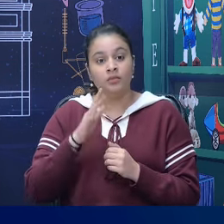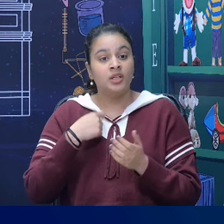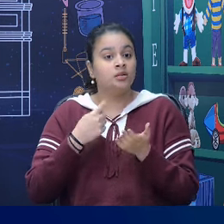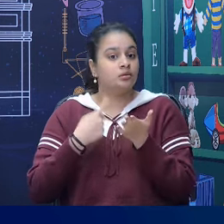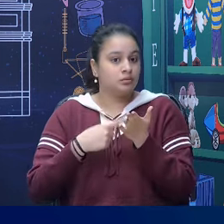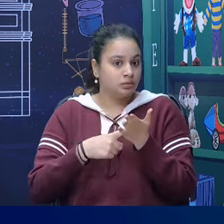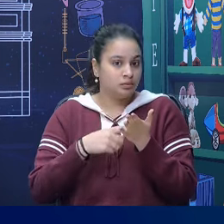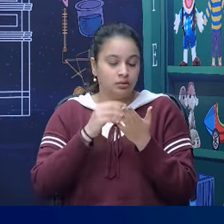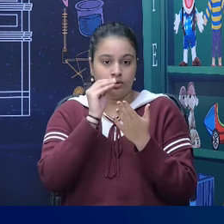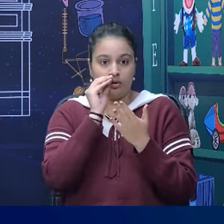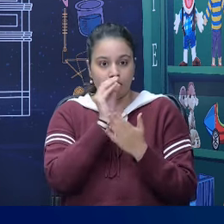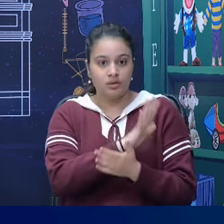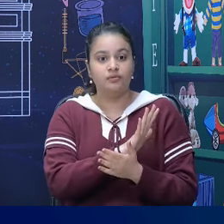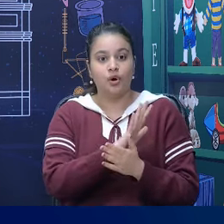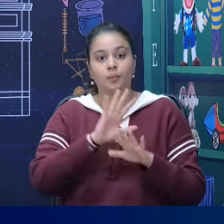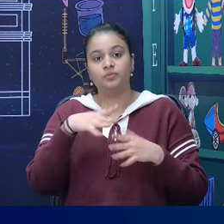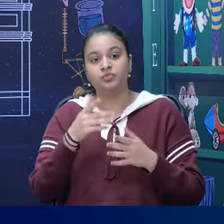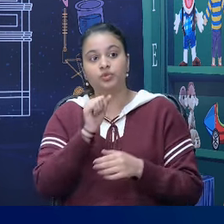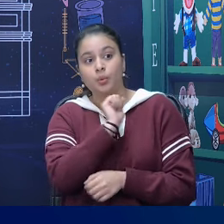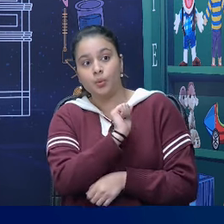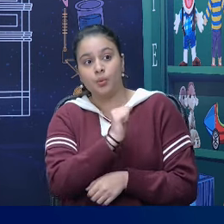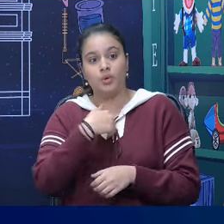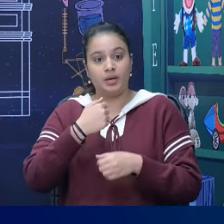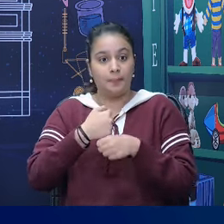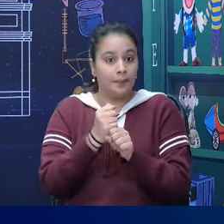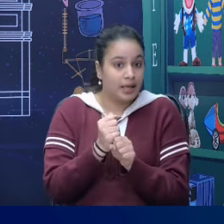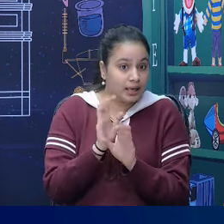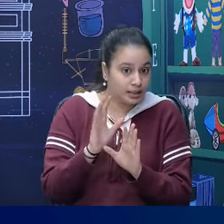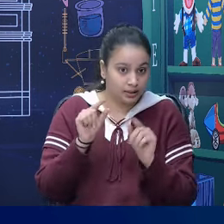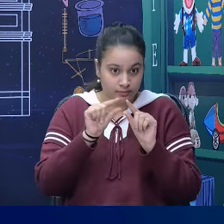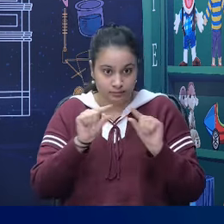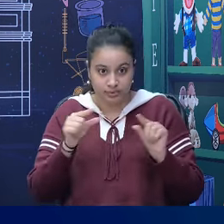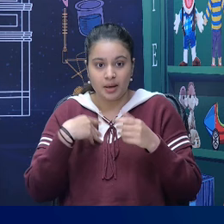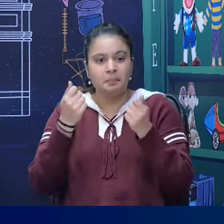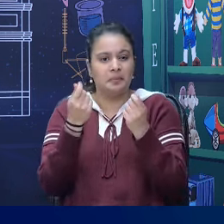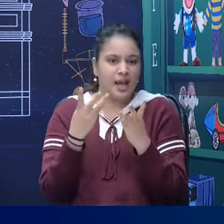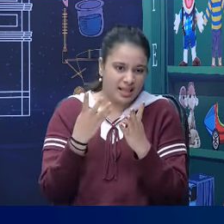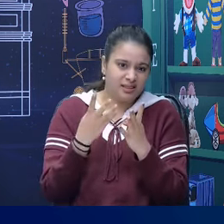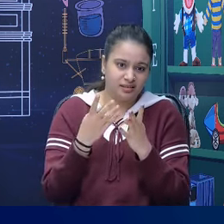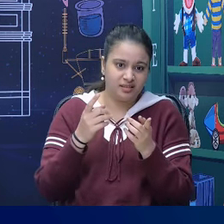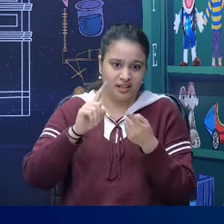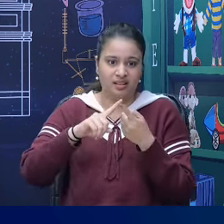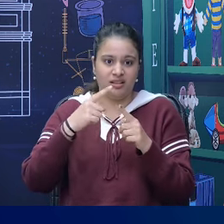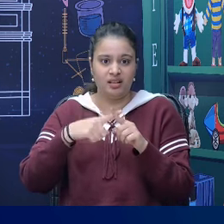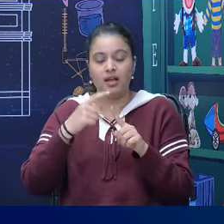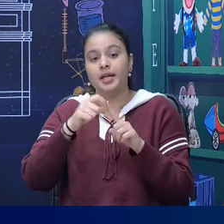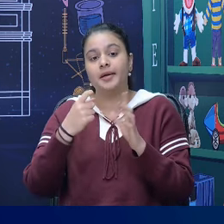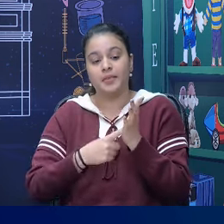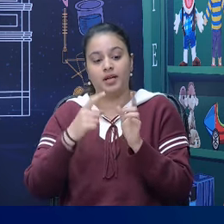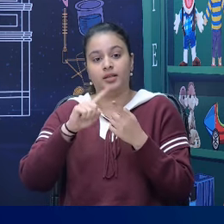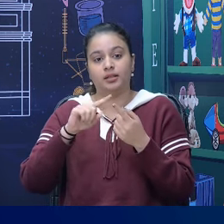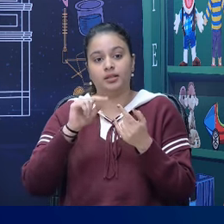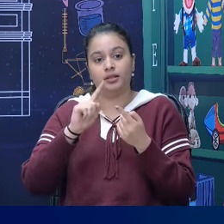हूं आप उससे कुछ एक्सप्रेशन बनाने शुरू कीजिएगा जो हमारे स्टूडेंट भी जानते हैं एथ क्लास तक उन्होंने अलजेब्रिक एक्सप्रेशन पढ़े